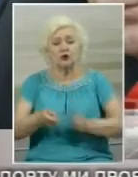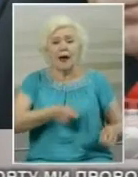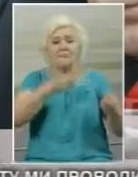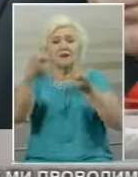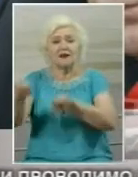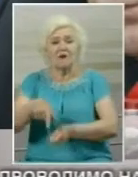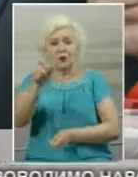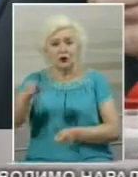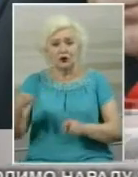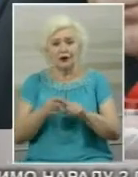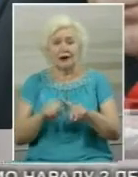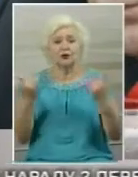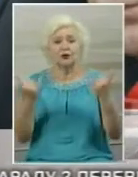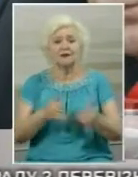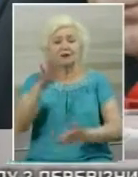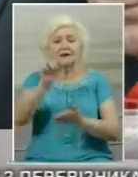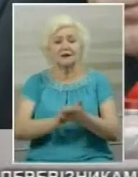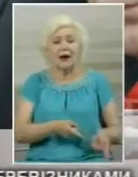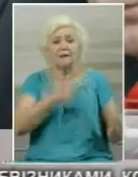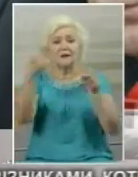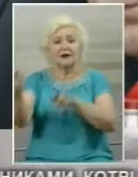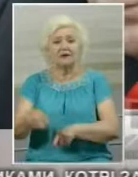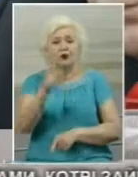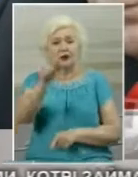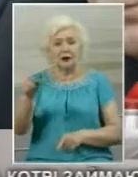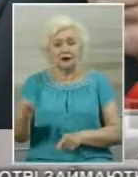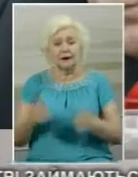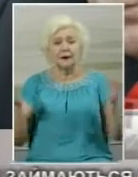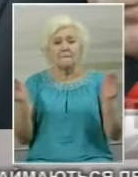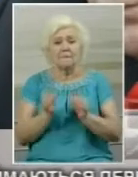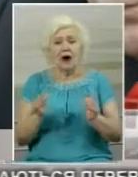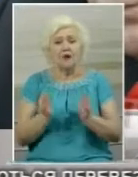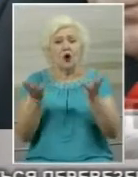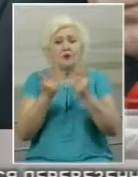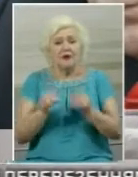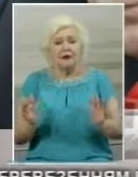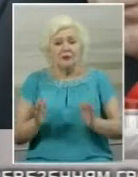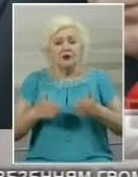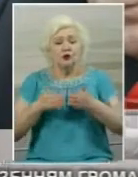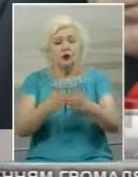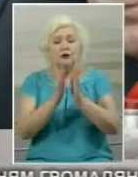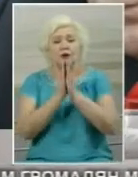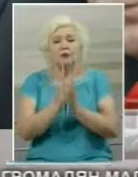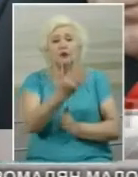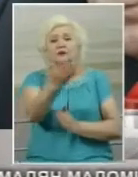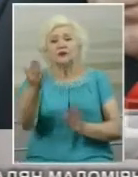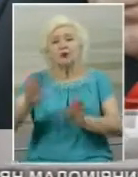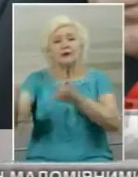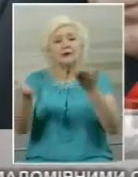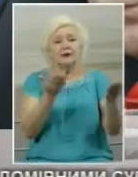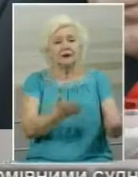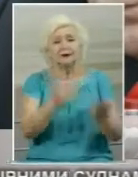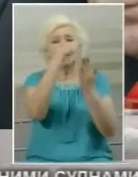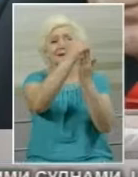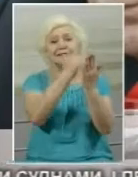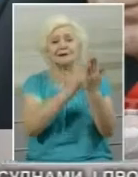перевозчиками, которые сегодня занимаются перевозками граждан маломерными судами. И просим у них на даты